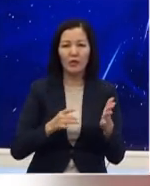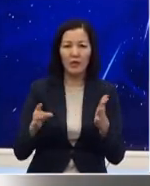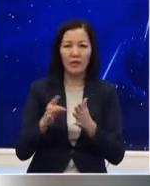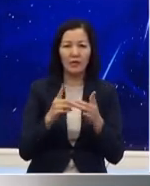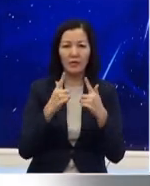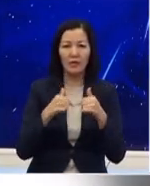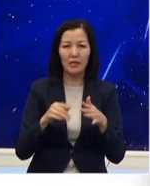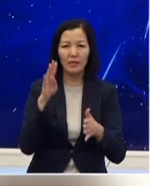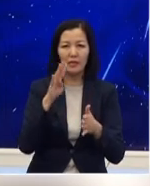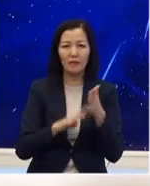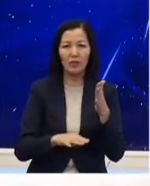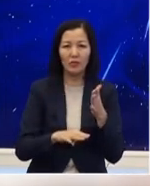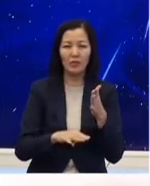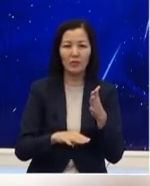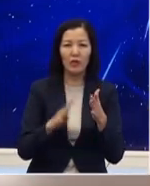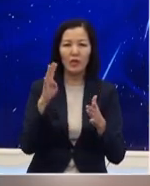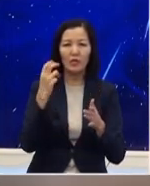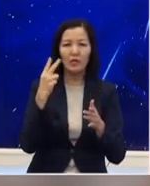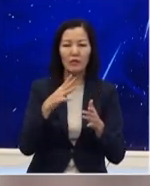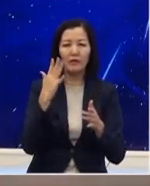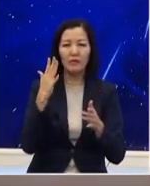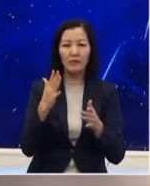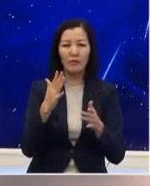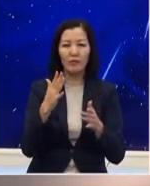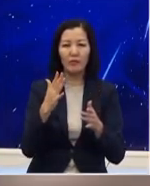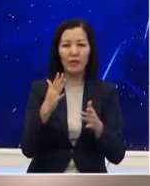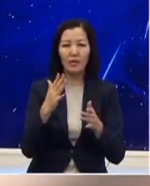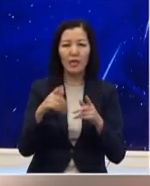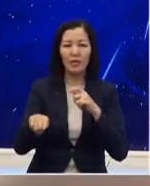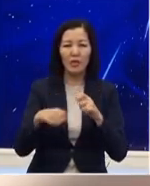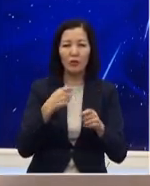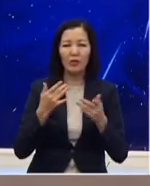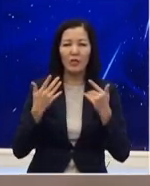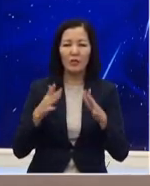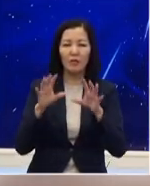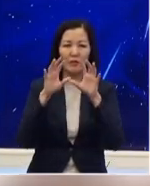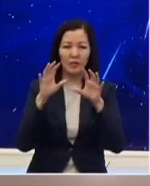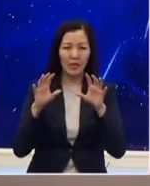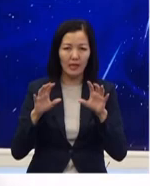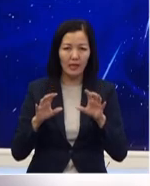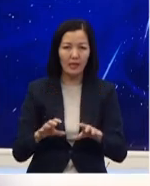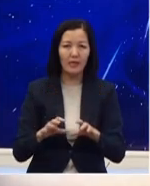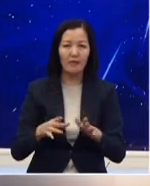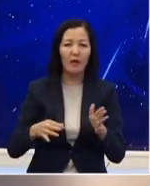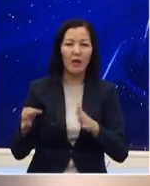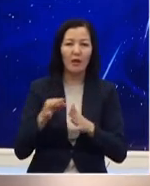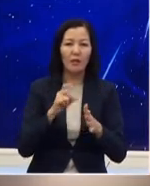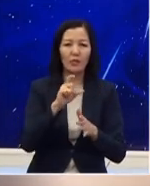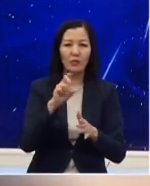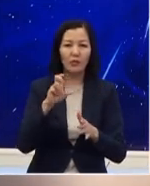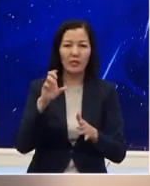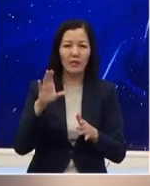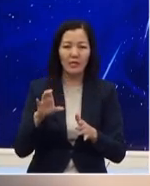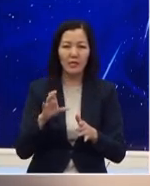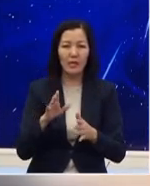района составили административный протокол по статье 425 КОАП РК «Нарушение требований законодательства